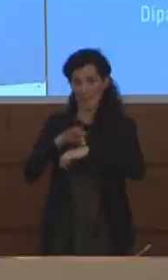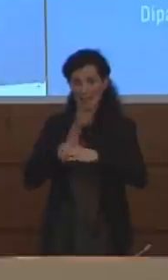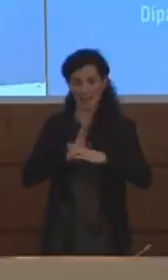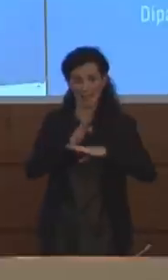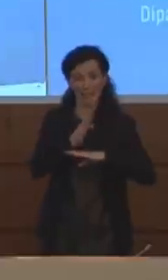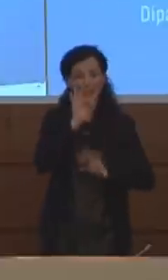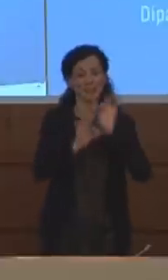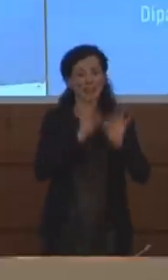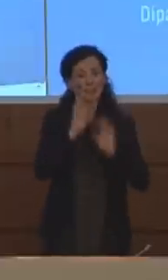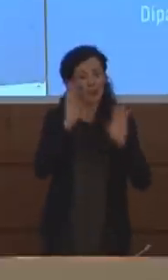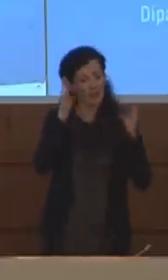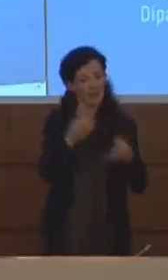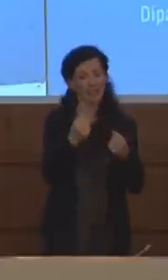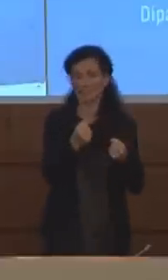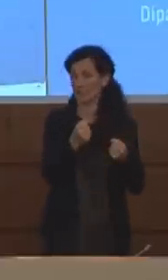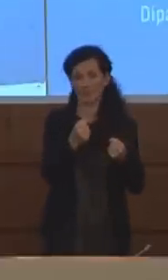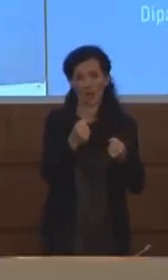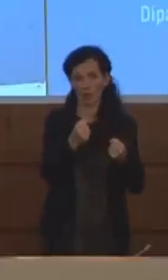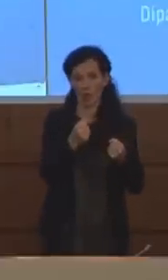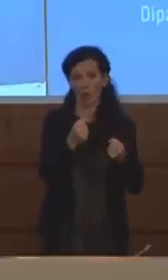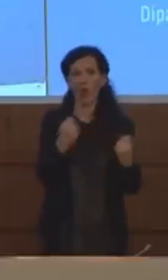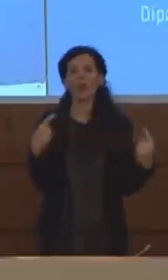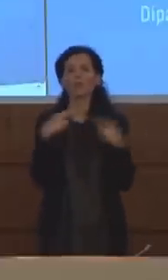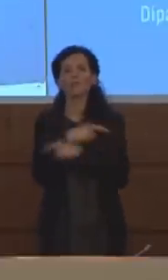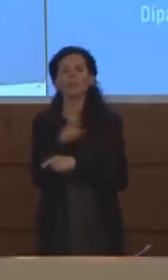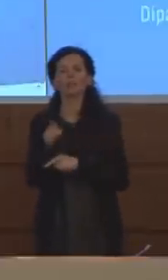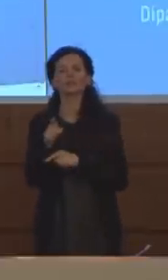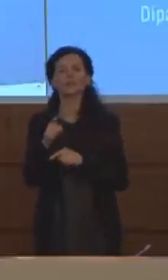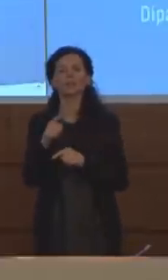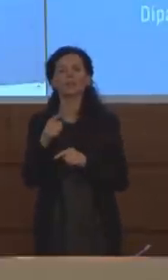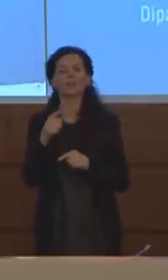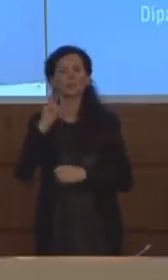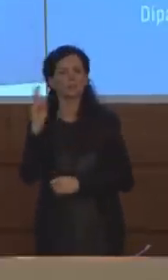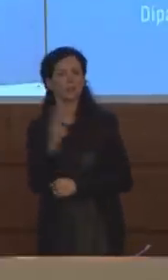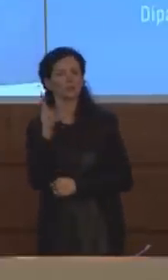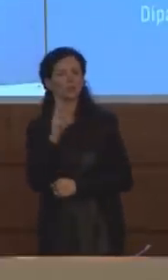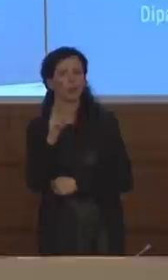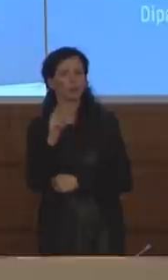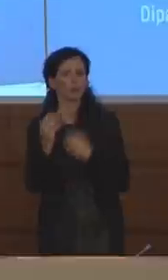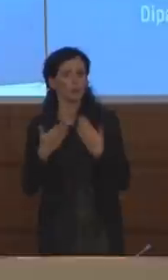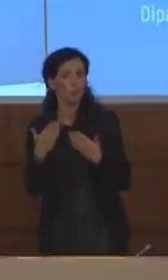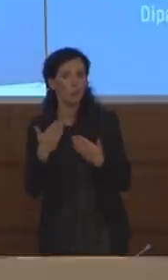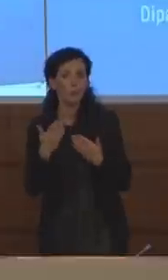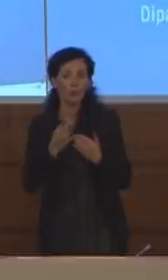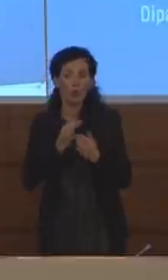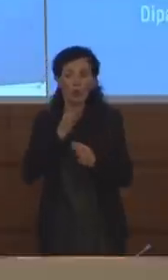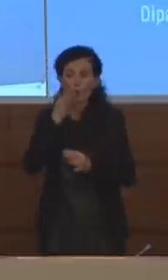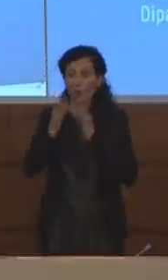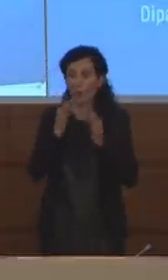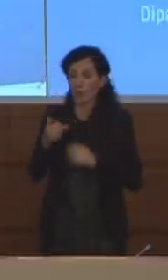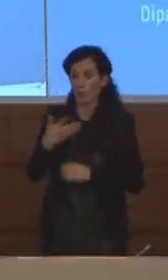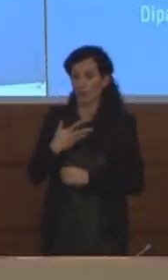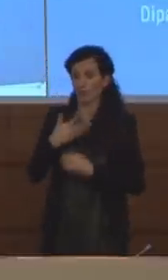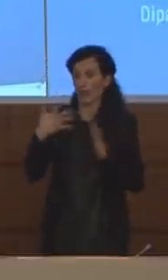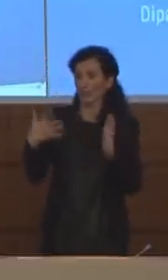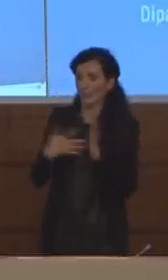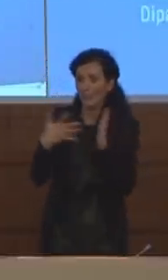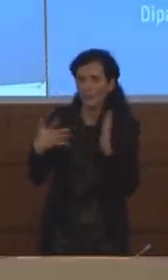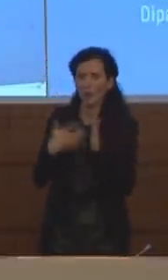invece il decesso e quindi se ci sono delle difficoltà se ci sono delle